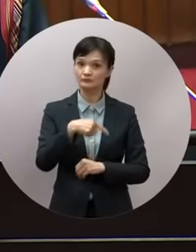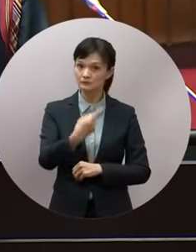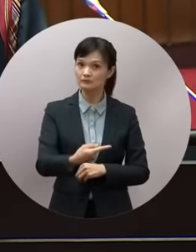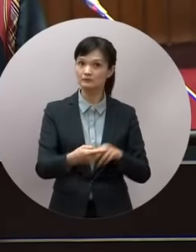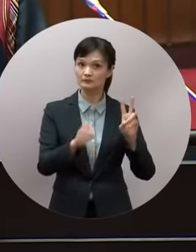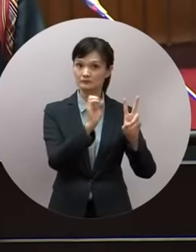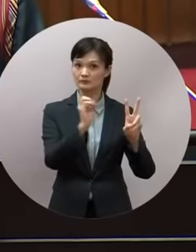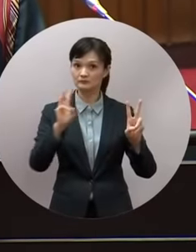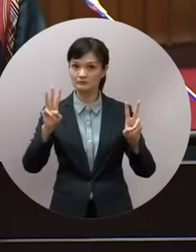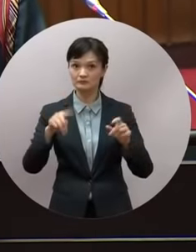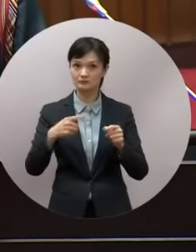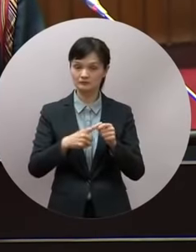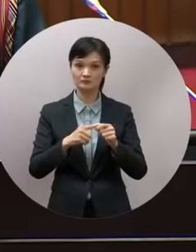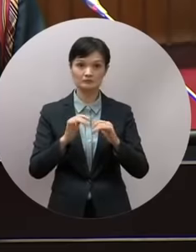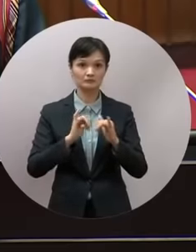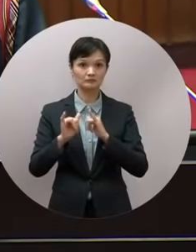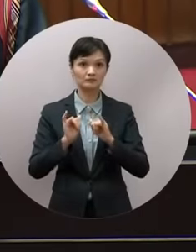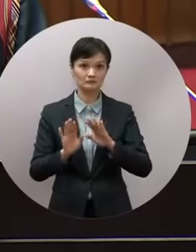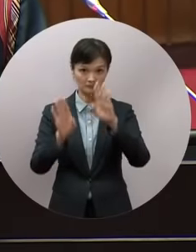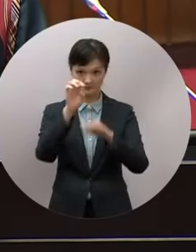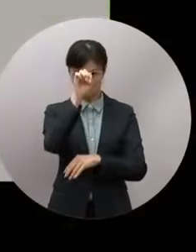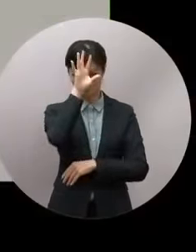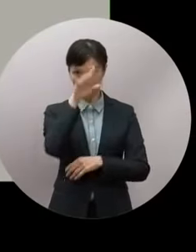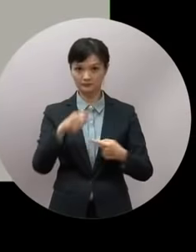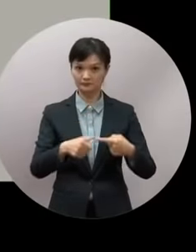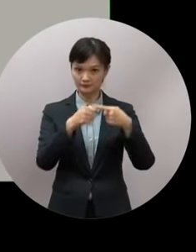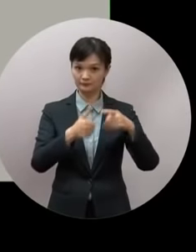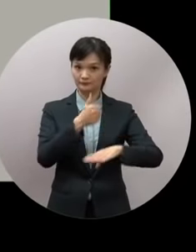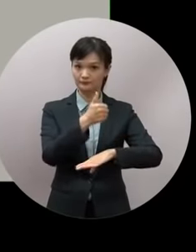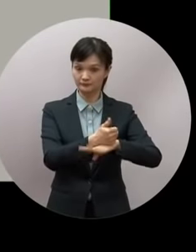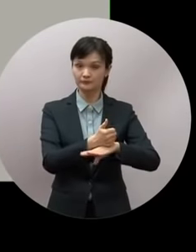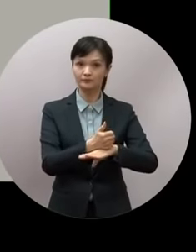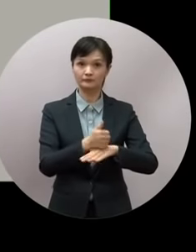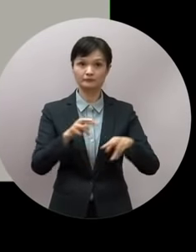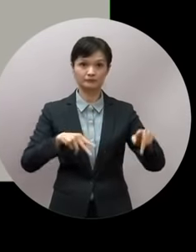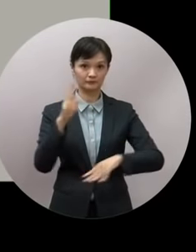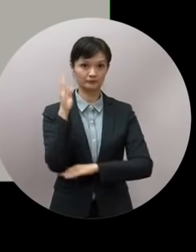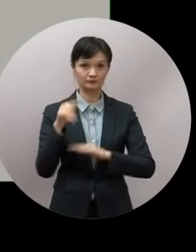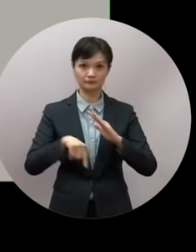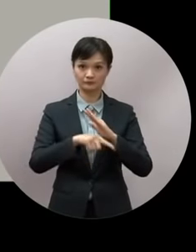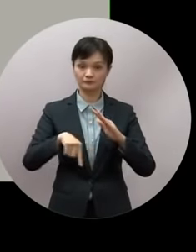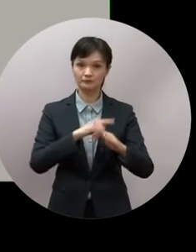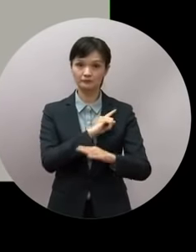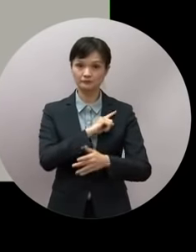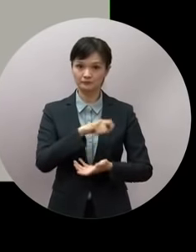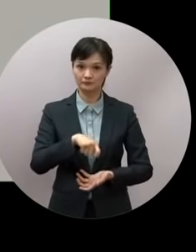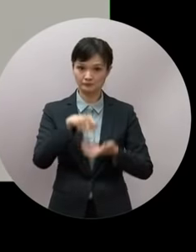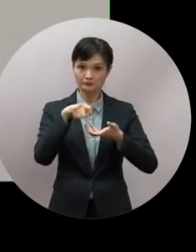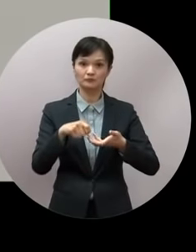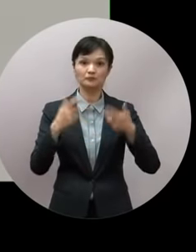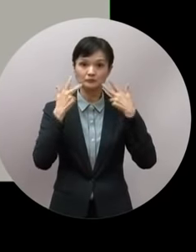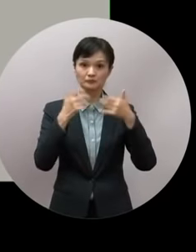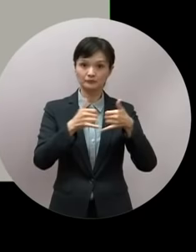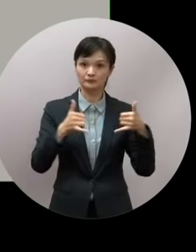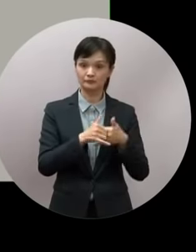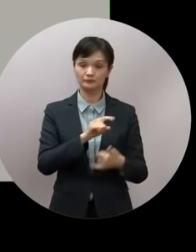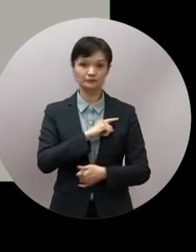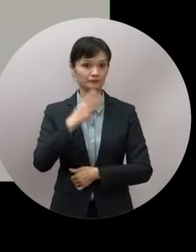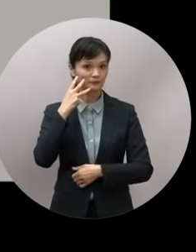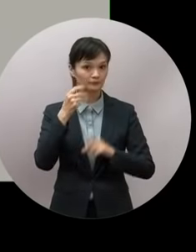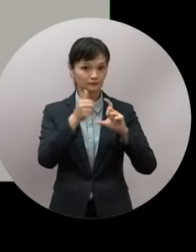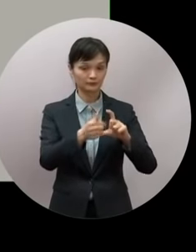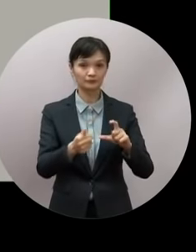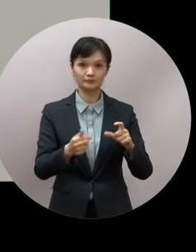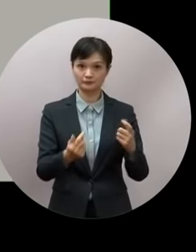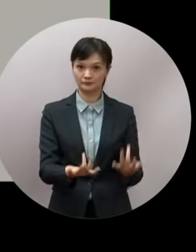一次执政党的民进党由行政院提出了原住民族自治区法草案，草案的第6条写